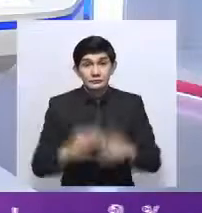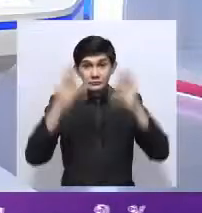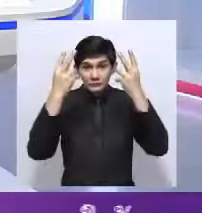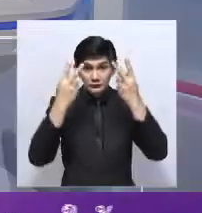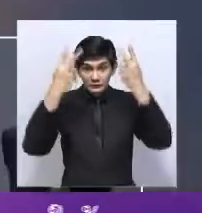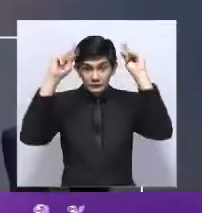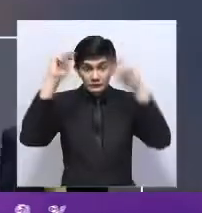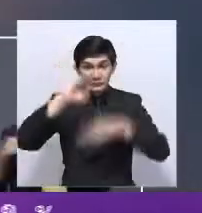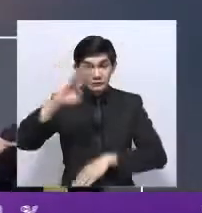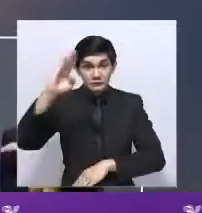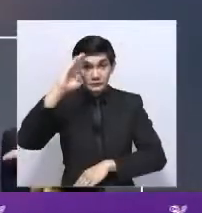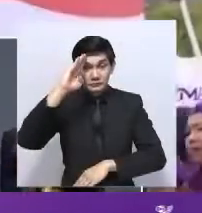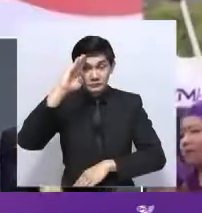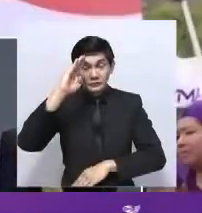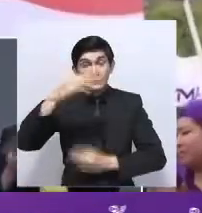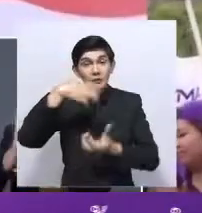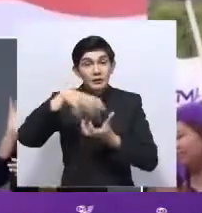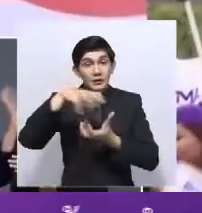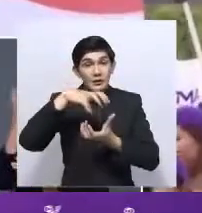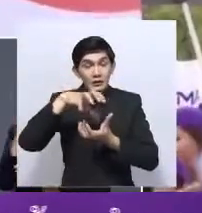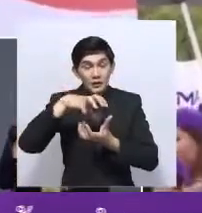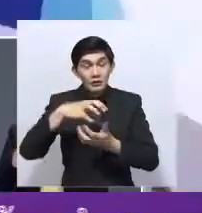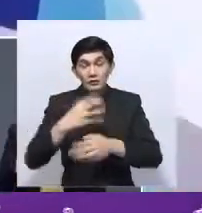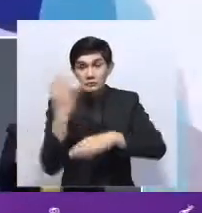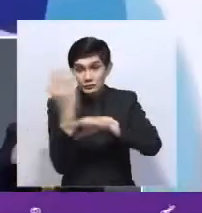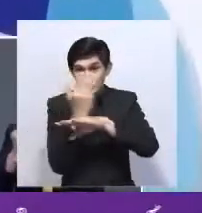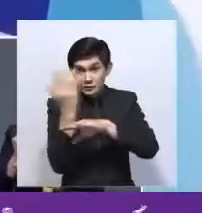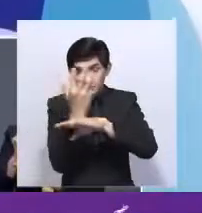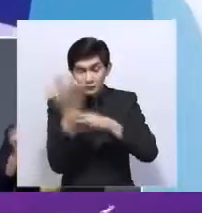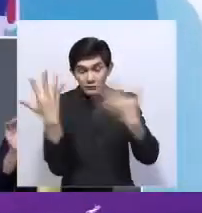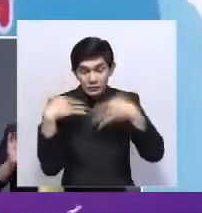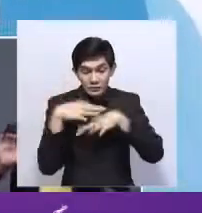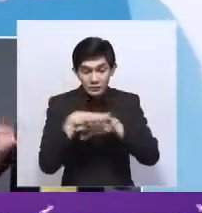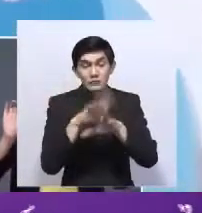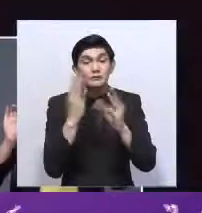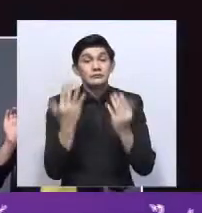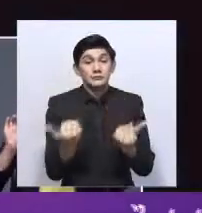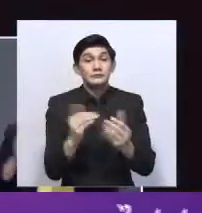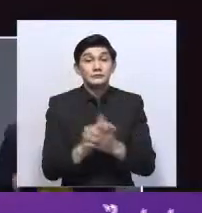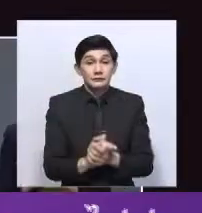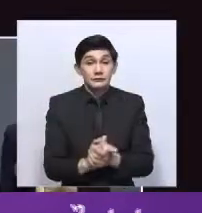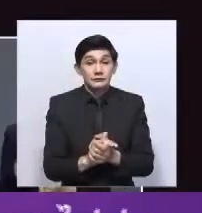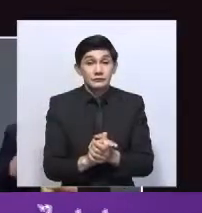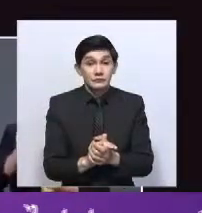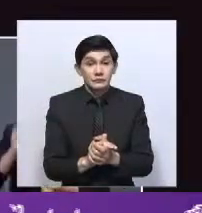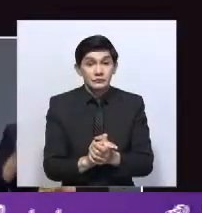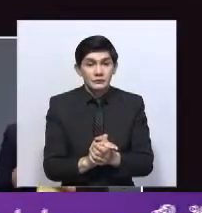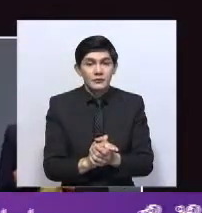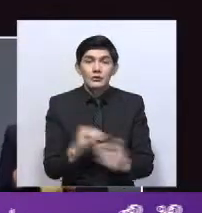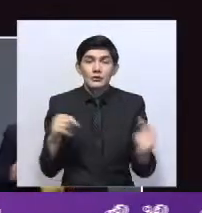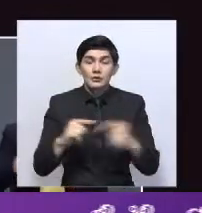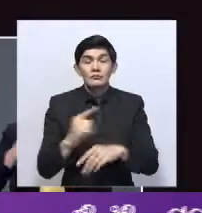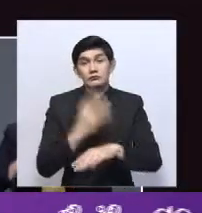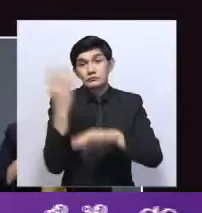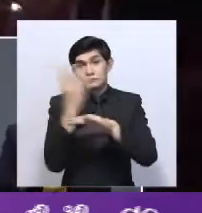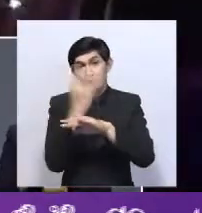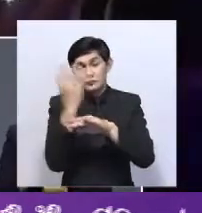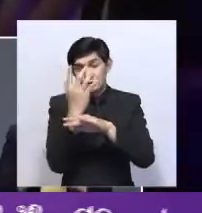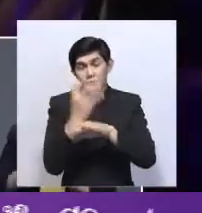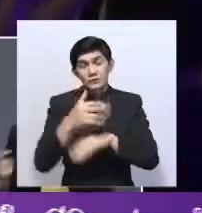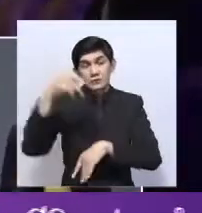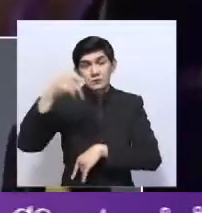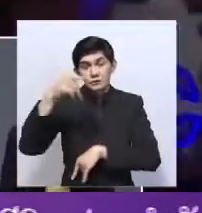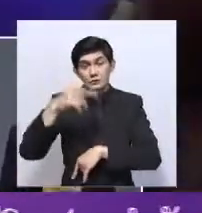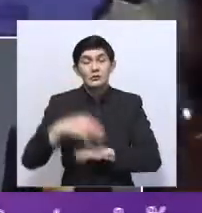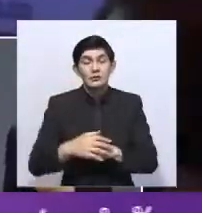พลเอกประยุทธ์จันทร์โอชานายกรัฐมนตรีกล่าวผ่านรายการศาสตร์พระราชาสู่การพัฒนาอย่างยั่งยืนผ่านทางสถานีโทรทัศน์รว